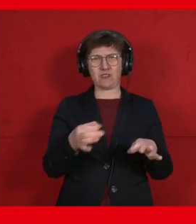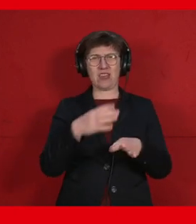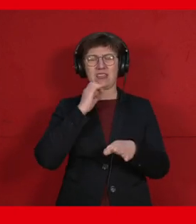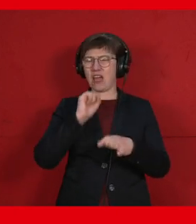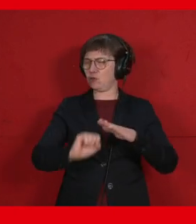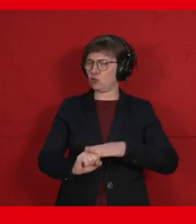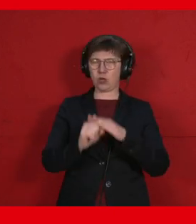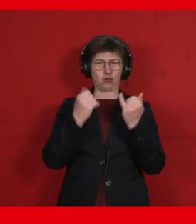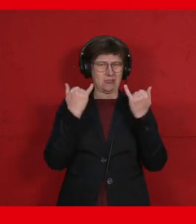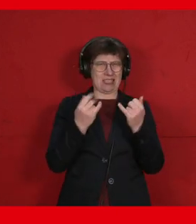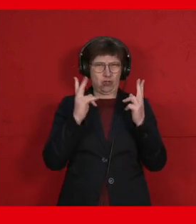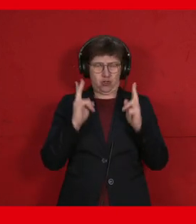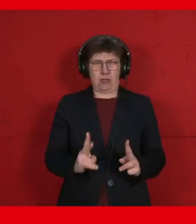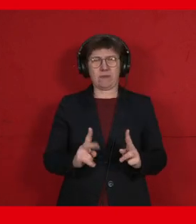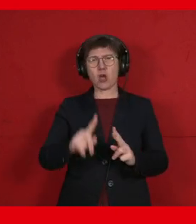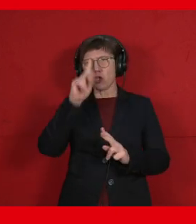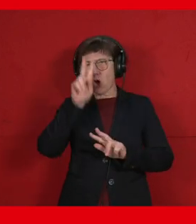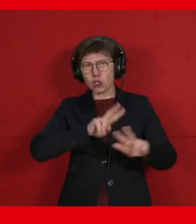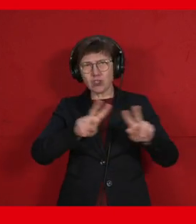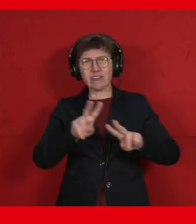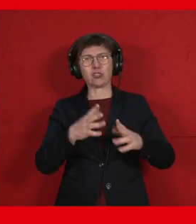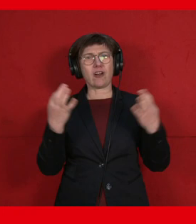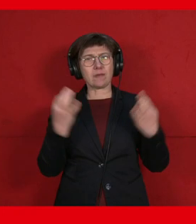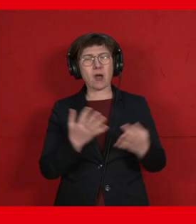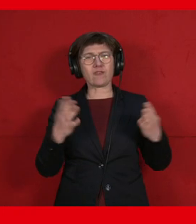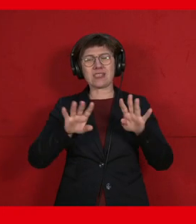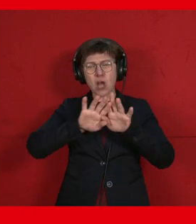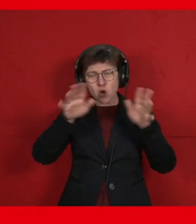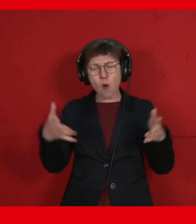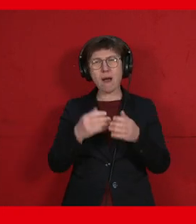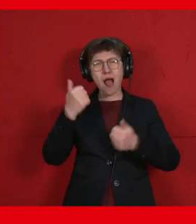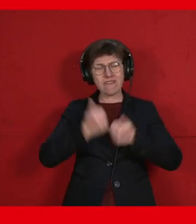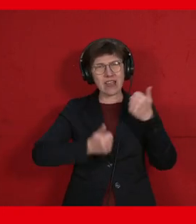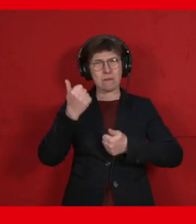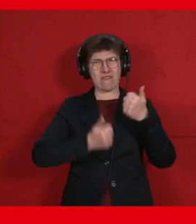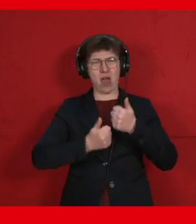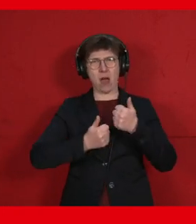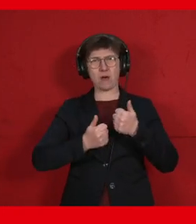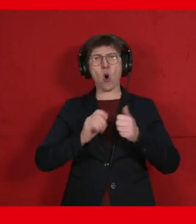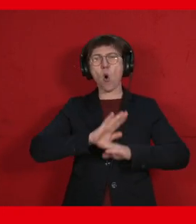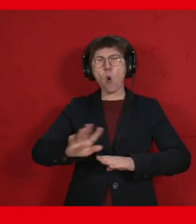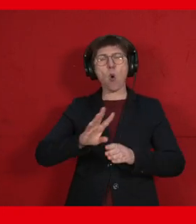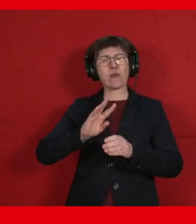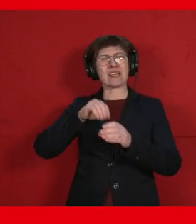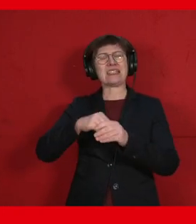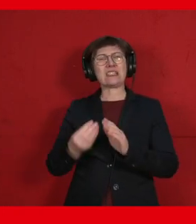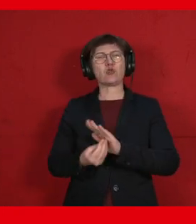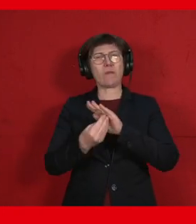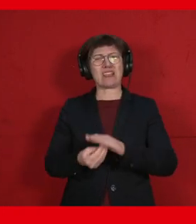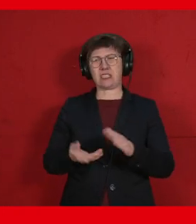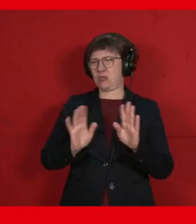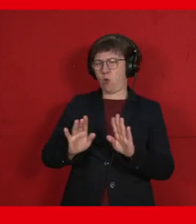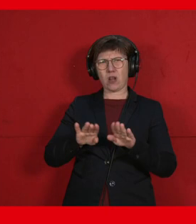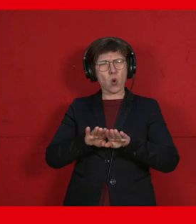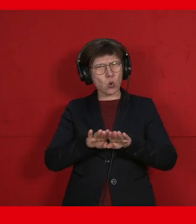ausdrücklich unterstreichen. Die deutsche Wirtschaft lebt davon, dass sie im globalen Wettbewerb sich ohne Subventionen durchsetzt. Das ist doch